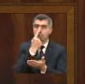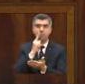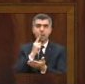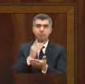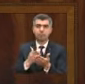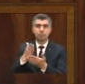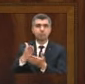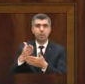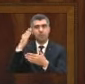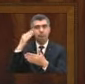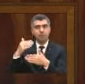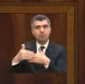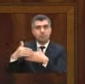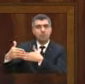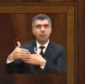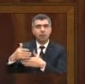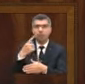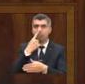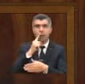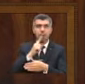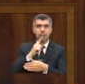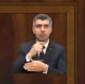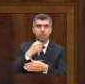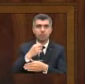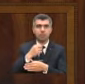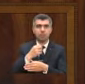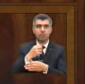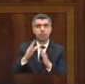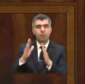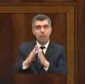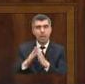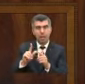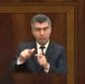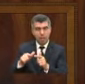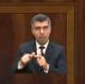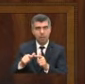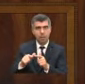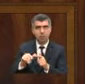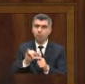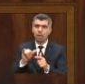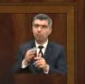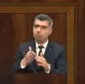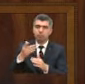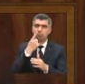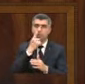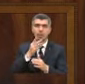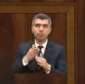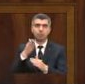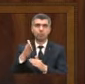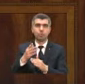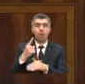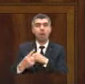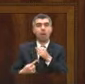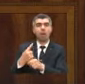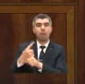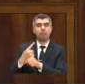بولمان. معطل طبيب معطل كيجي كيقول واش كاينه السكرة كاينه الماكلة فين جا إقليم بولمان؟ لا ما نمشيش. تقريبا هادي عام